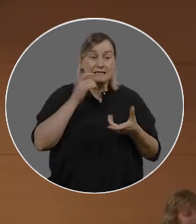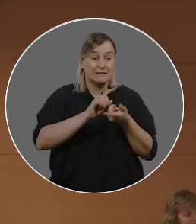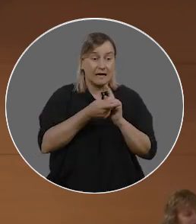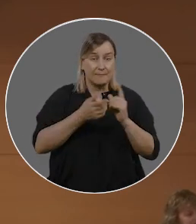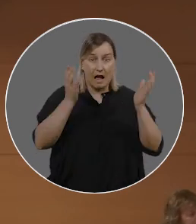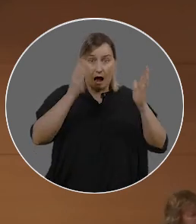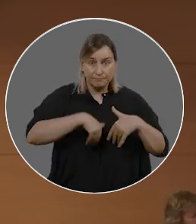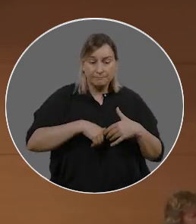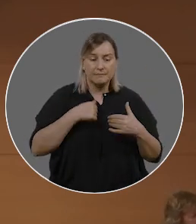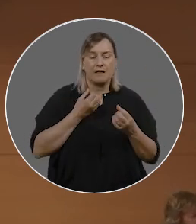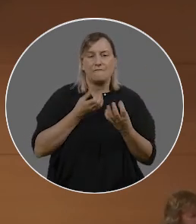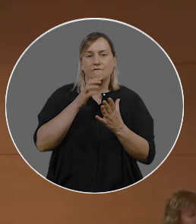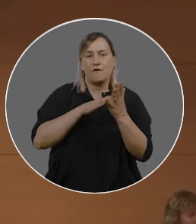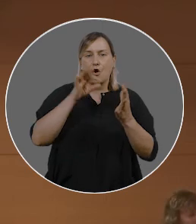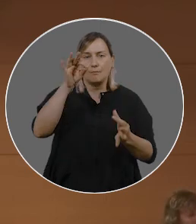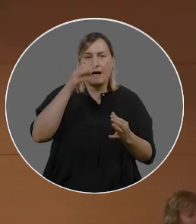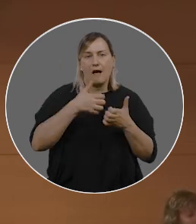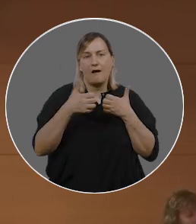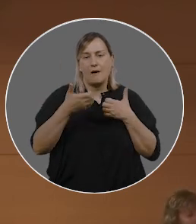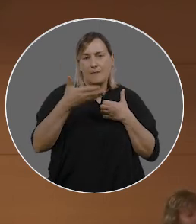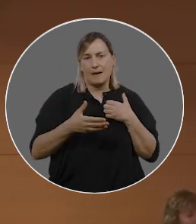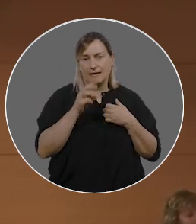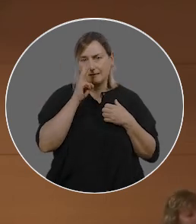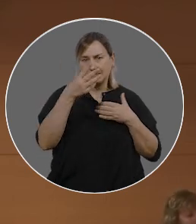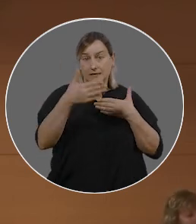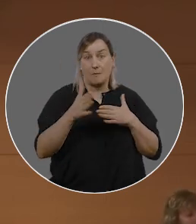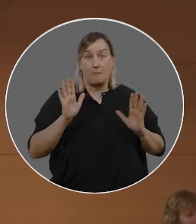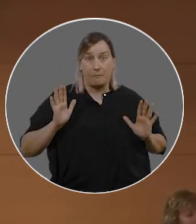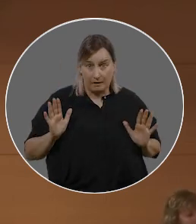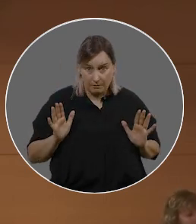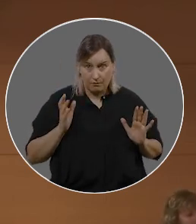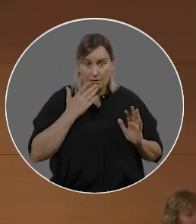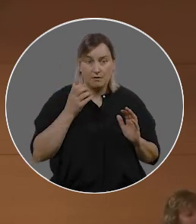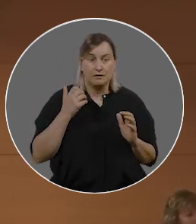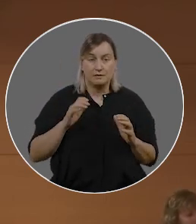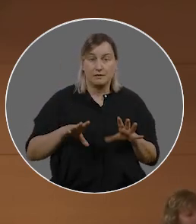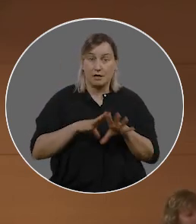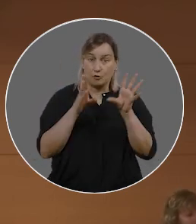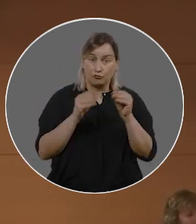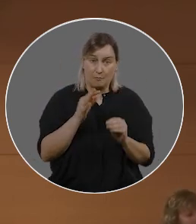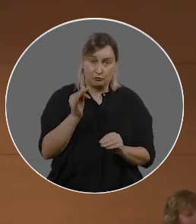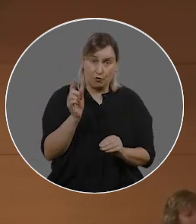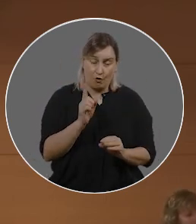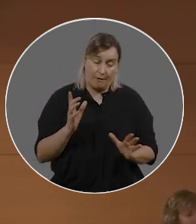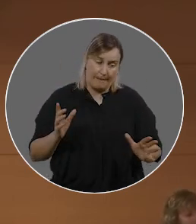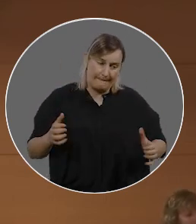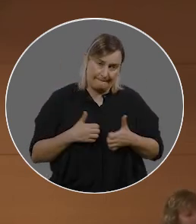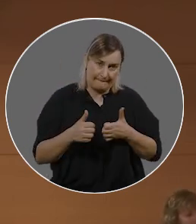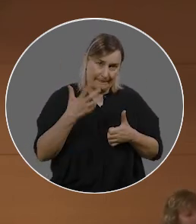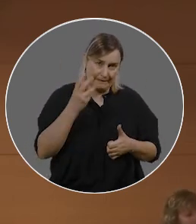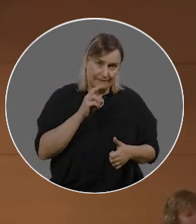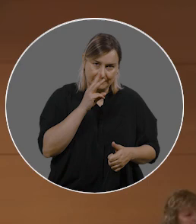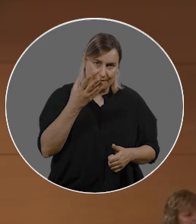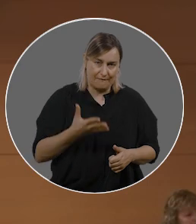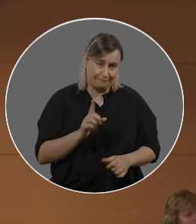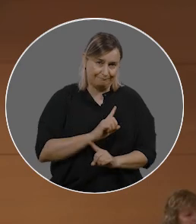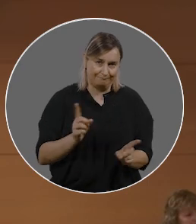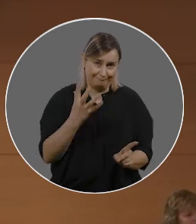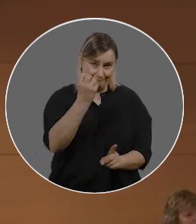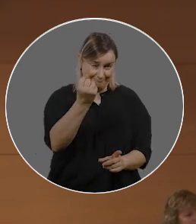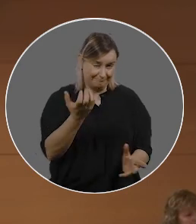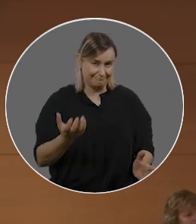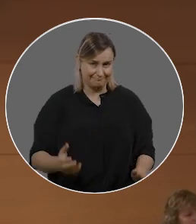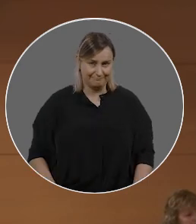fas canvis substancials, aquell informe et servirà durant 3 anys. Però si l'informe, el resultat no és positiu, home, doncs